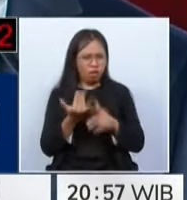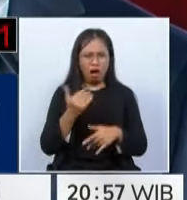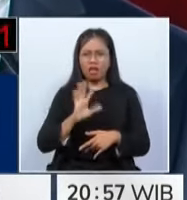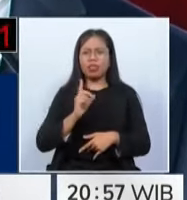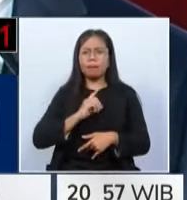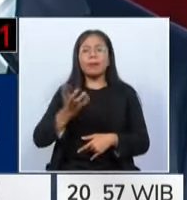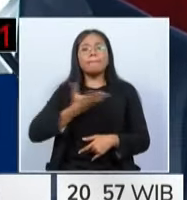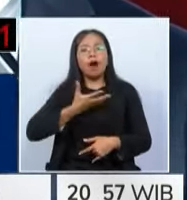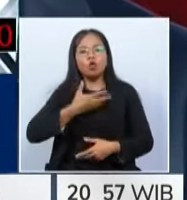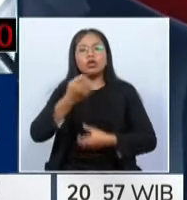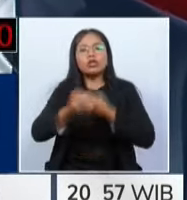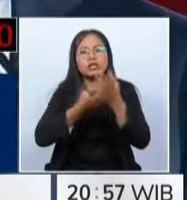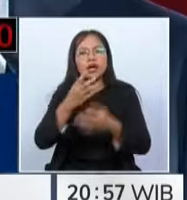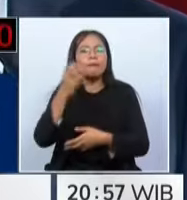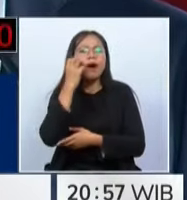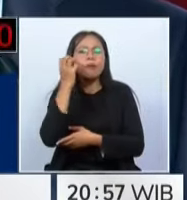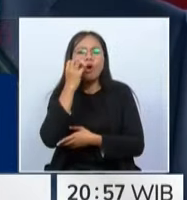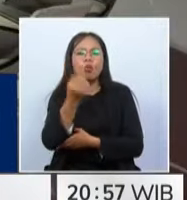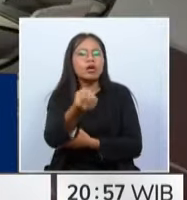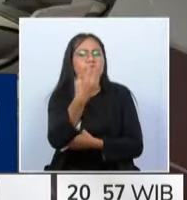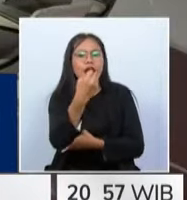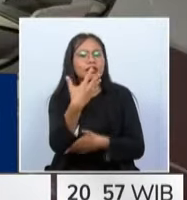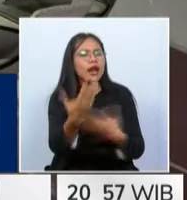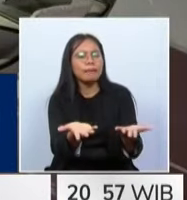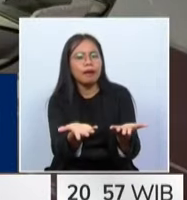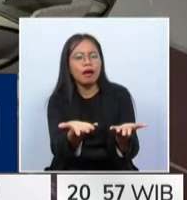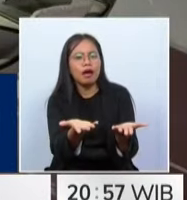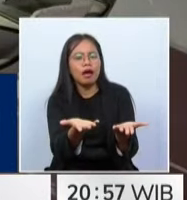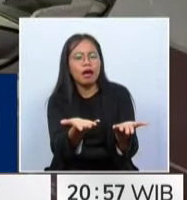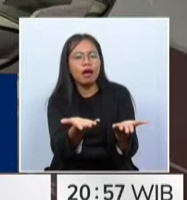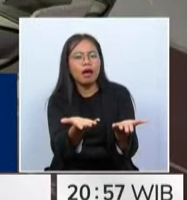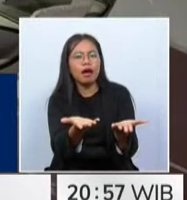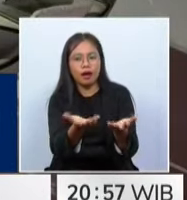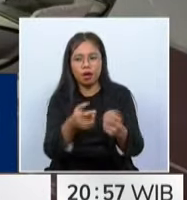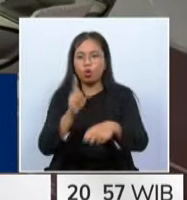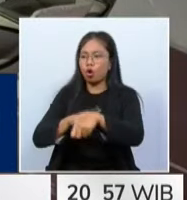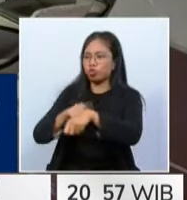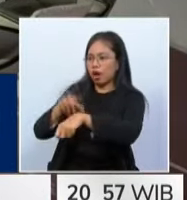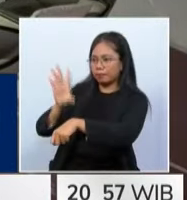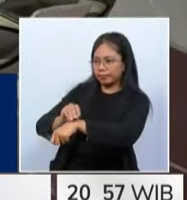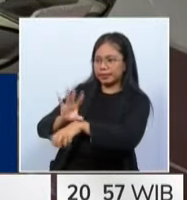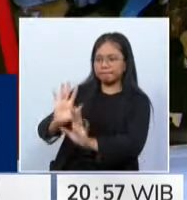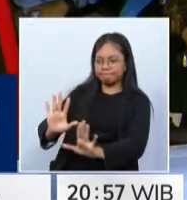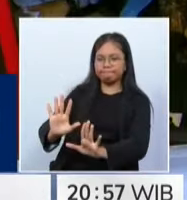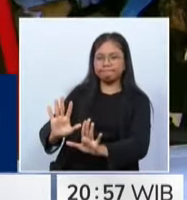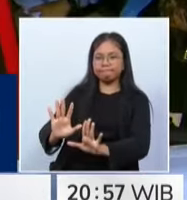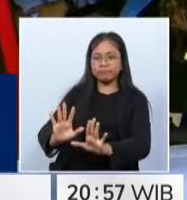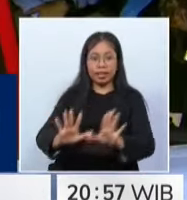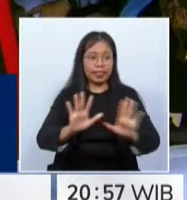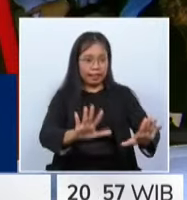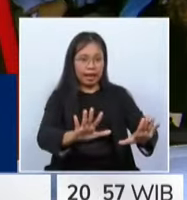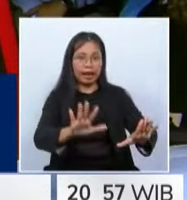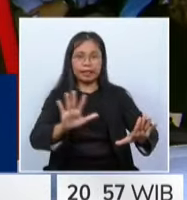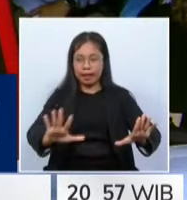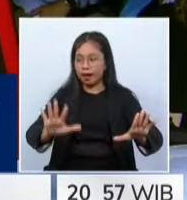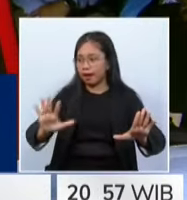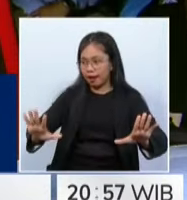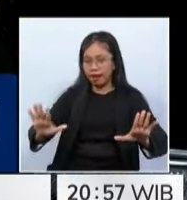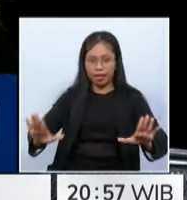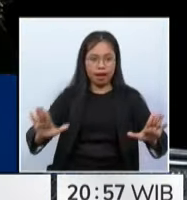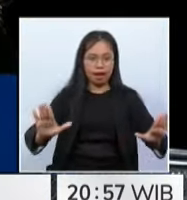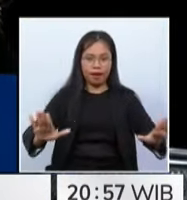penjelasan Pak Prabowo soal itu semua baik waktu habis Oke Harap tenang dulu kita lanjutkan